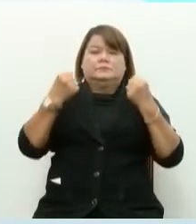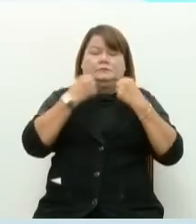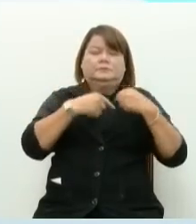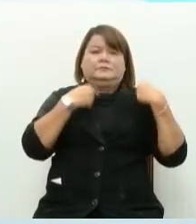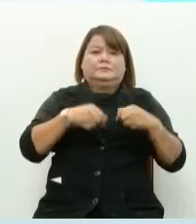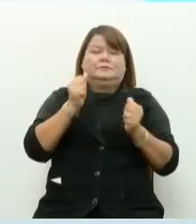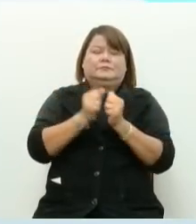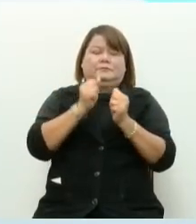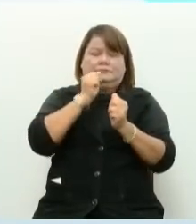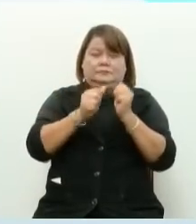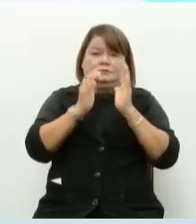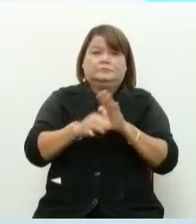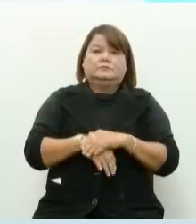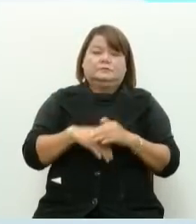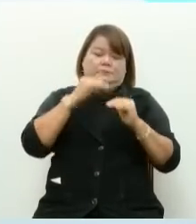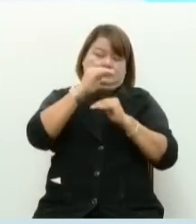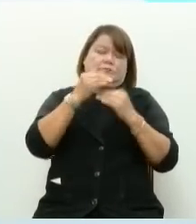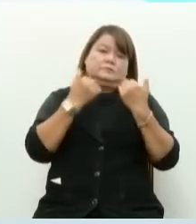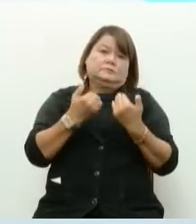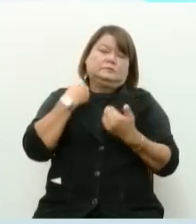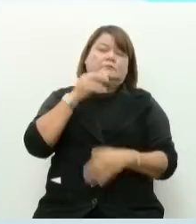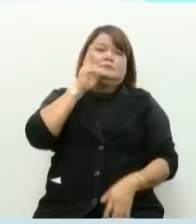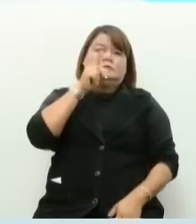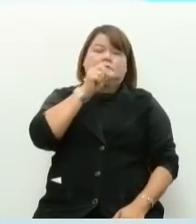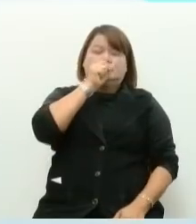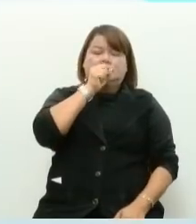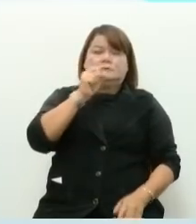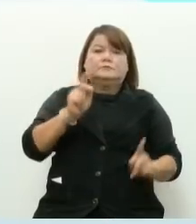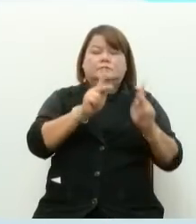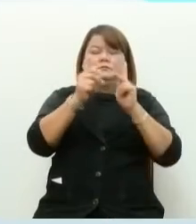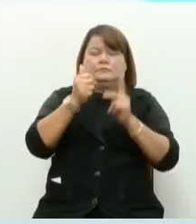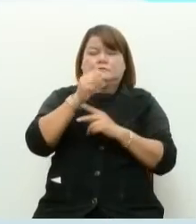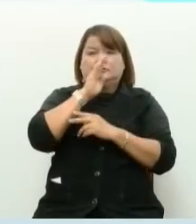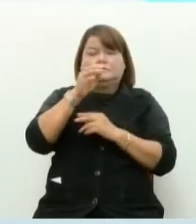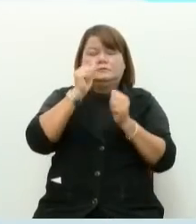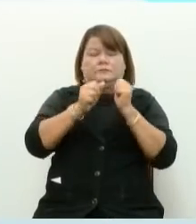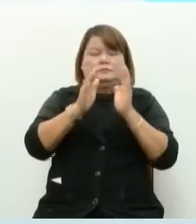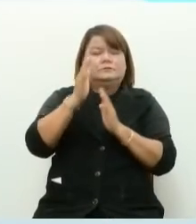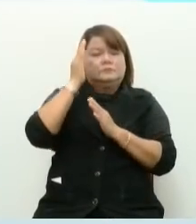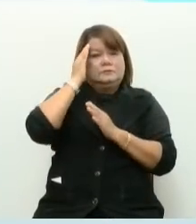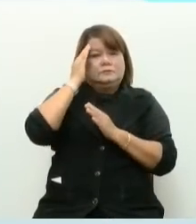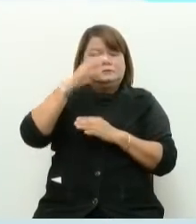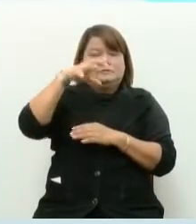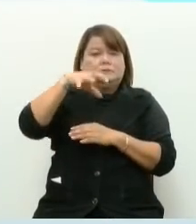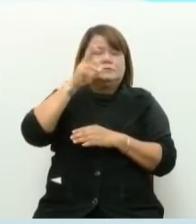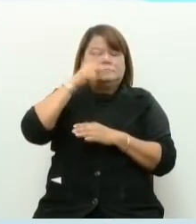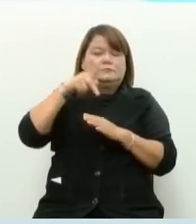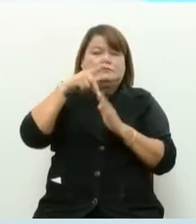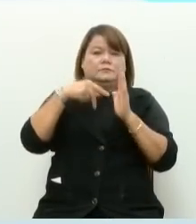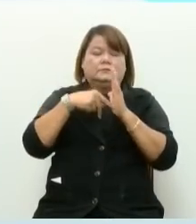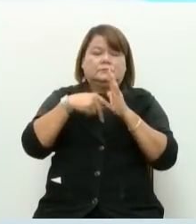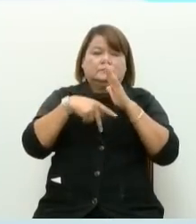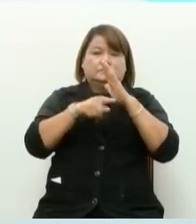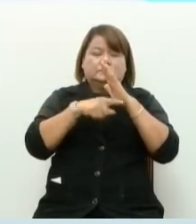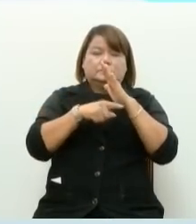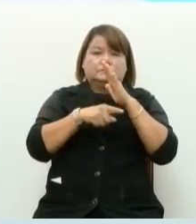ทุกๆท่านด้วยค่ะมาจนถึงช่วงนี้นะคะเรามีข่าวประชาสัมพันธ์กิจกรรมดีๆที่จะมาแจ้งให้กับทุกท่านได้รับทราบจากสำนักงานเขตพื้นที่การศึกษาประถมศึกษ